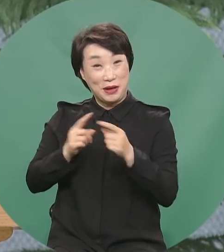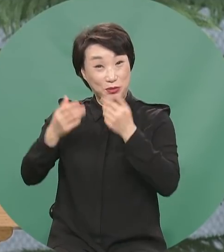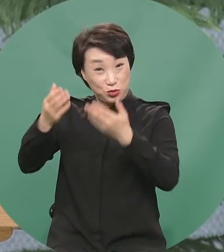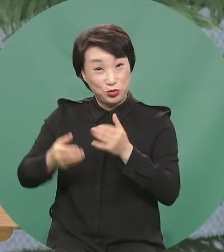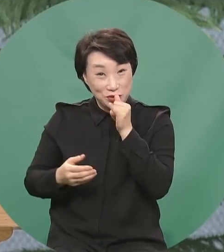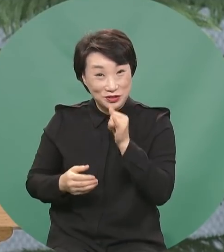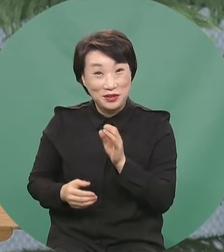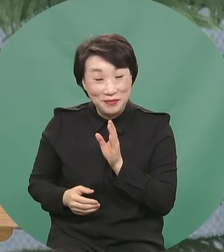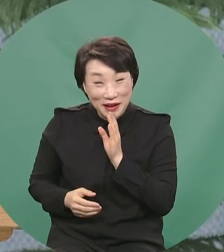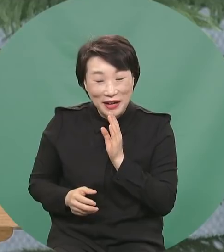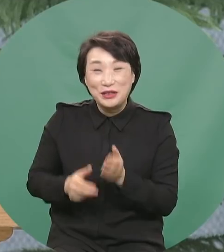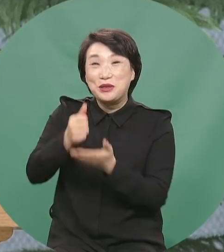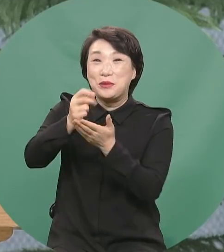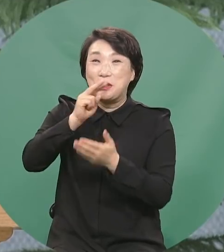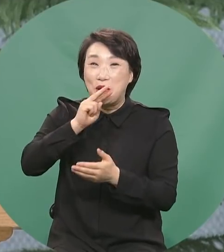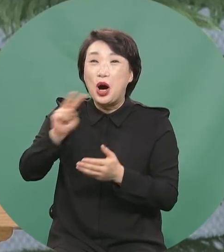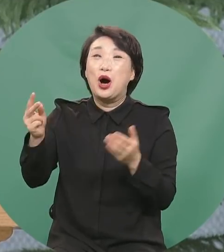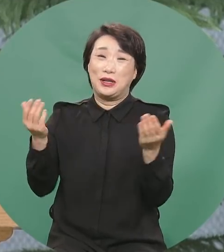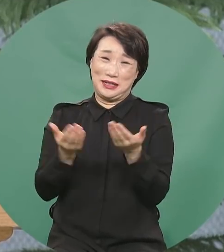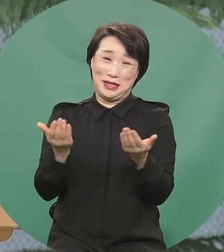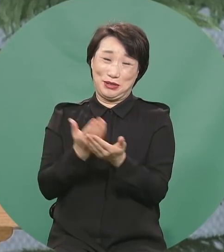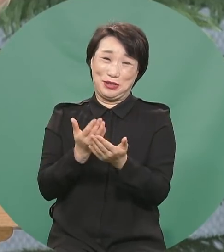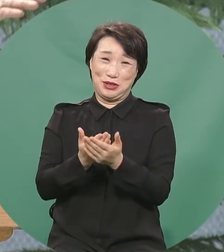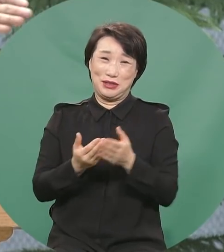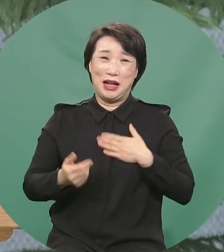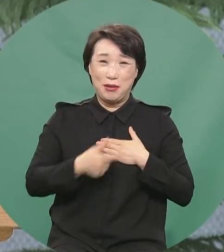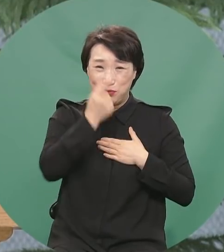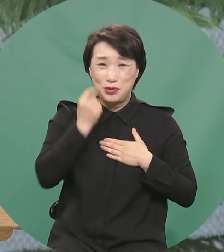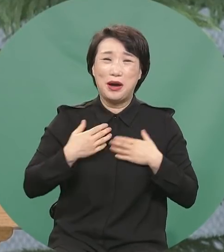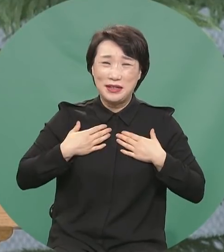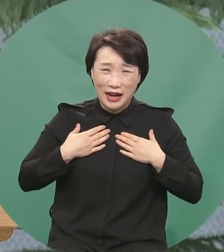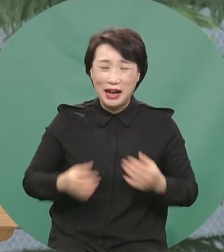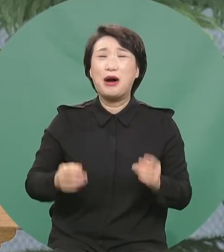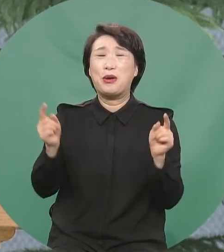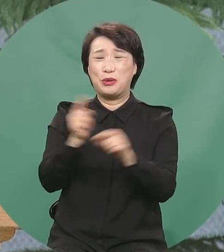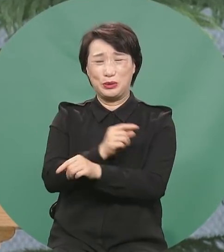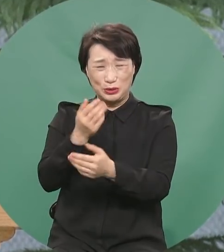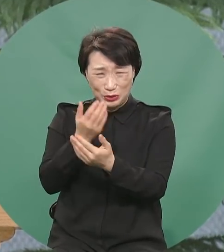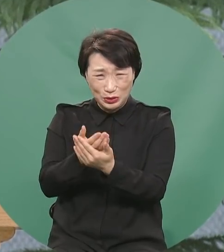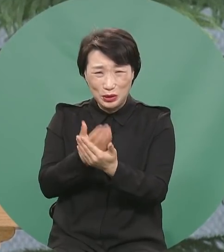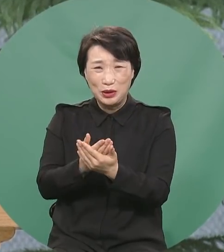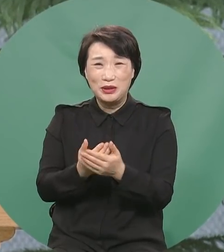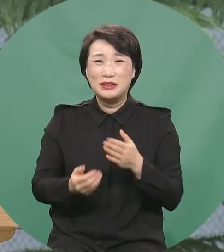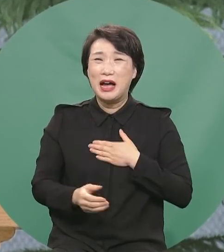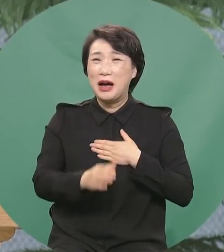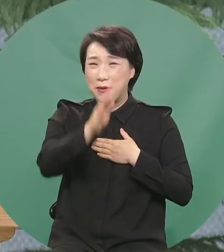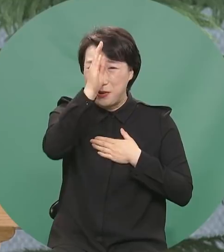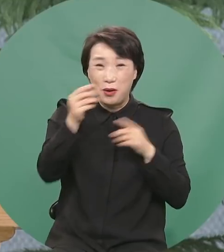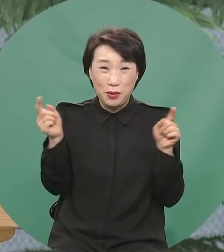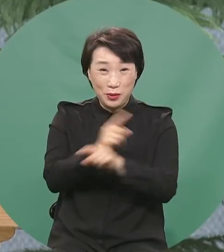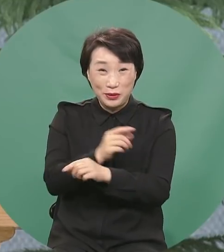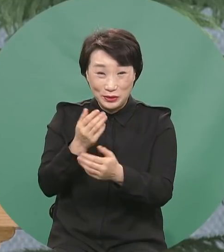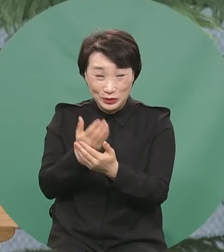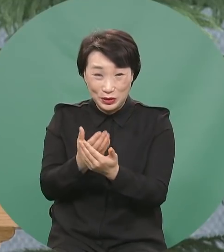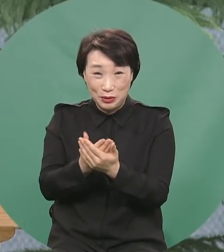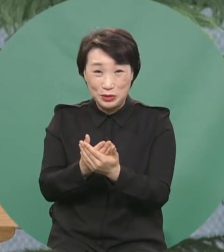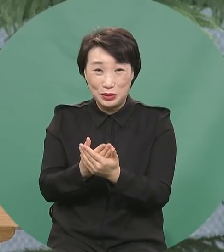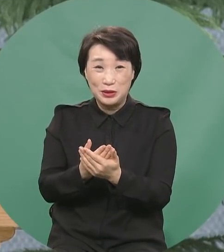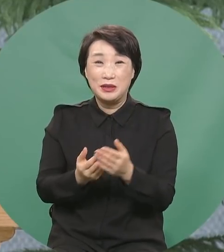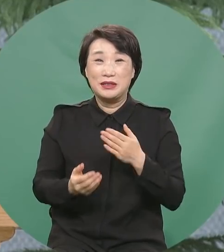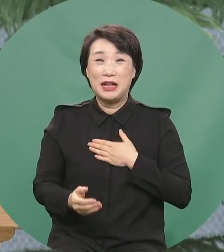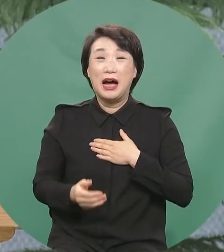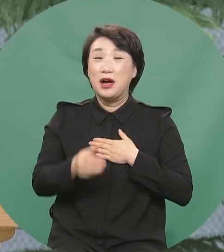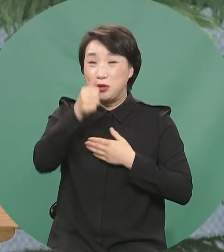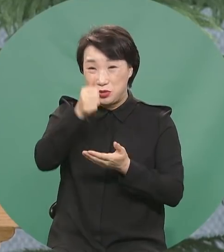주여 일하시옵소서. 나의 나약한 것을 고치시옵소서. 나의 병을 고치시옵소서.